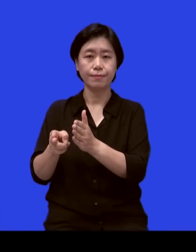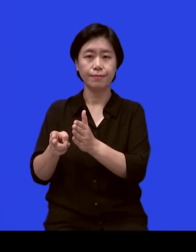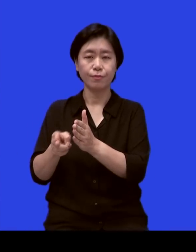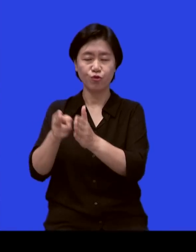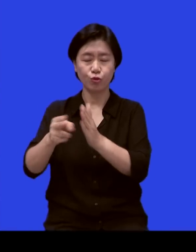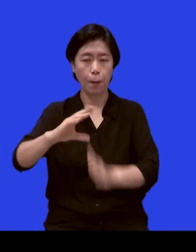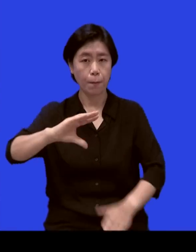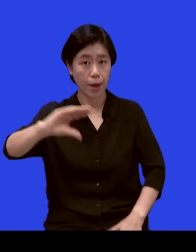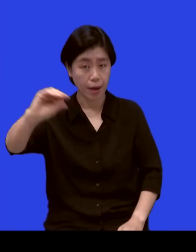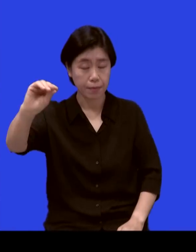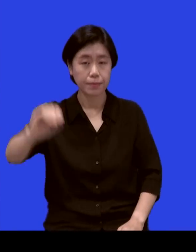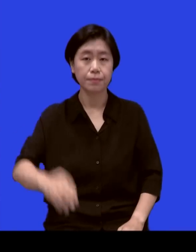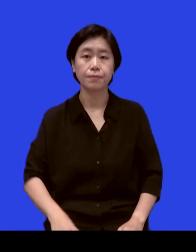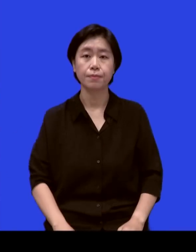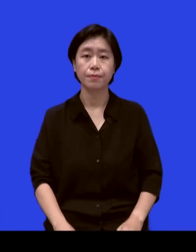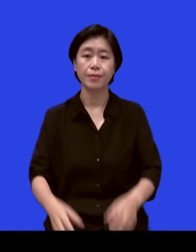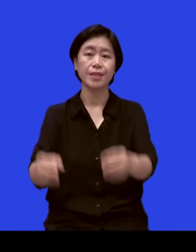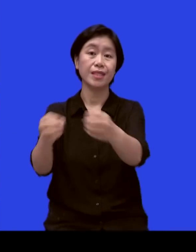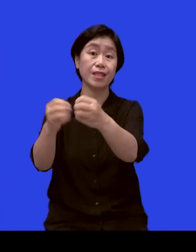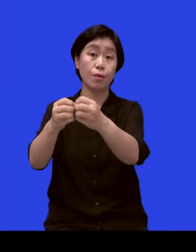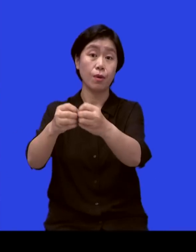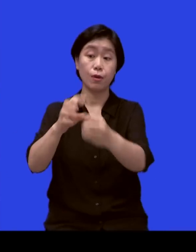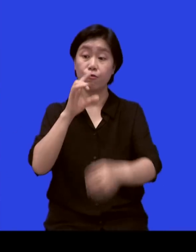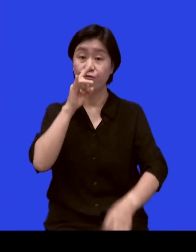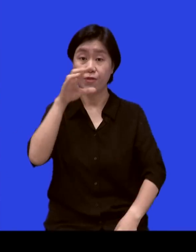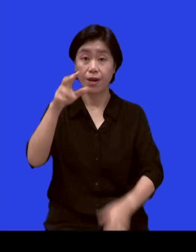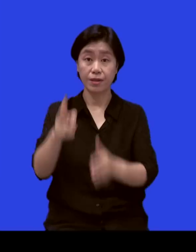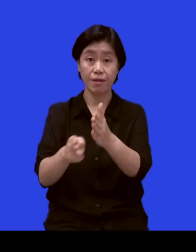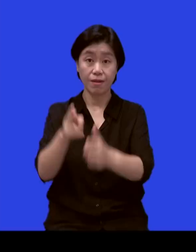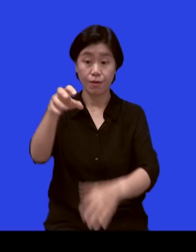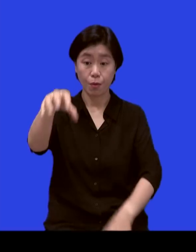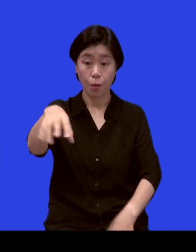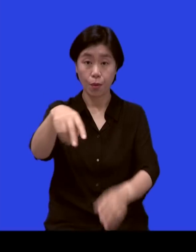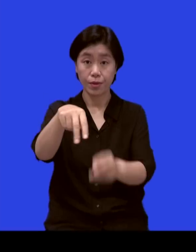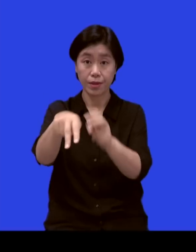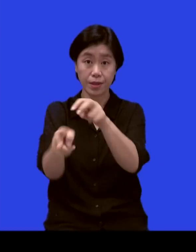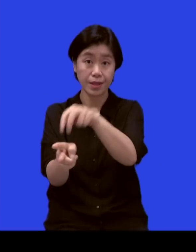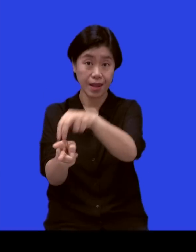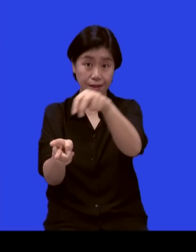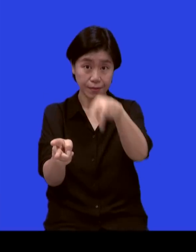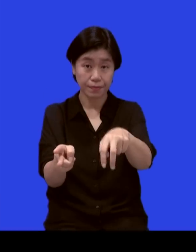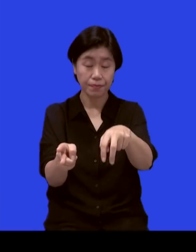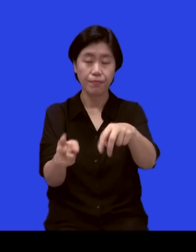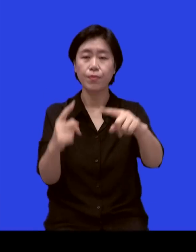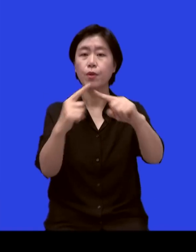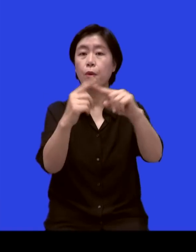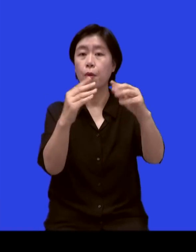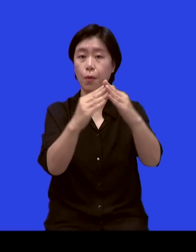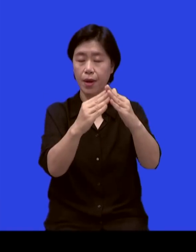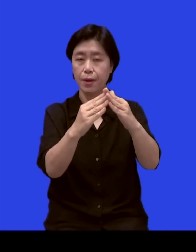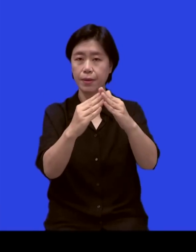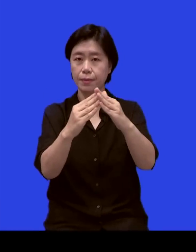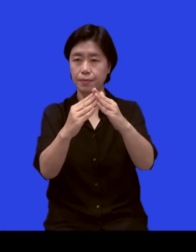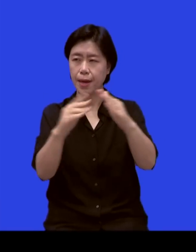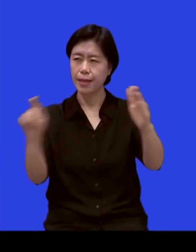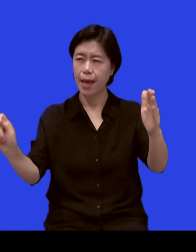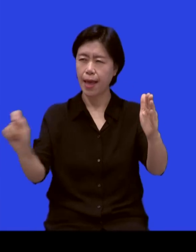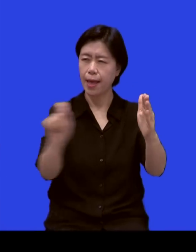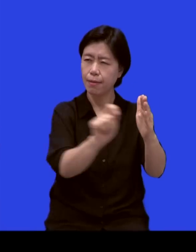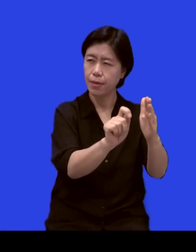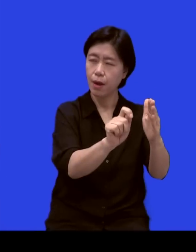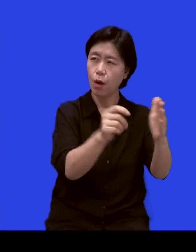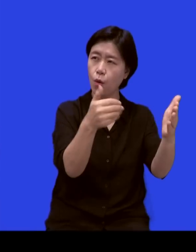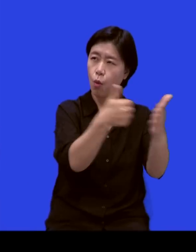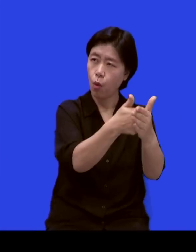거의 첫 타고 가셨. 기차를 타고 창원 중앙역에 내려가지고 예. 이제 교회까지 또 택시를 타고 가면은 9시